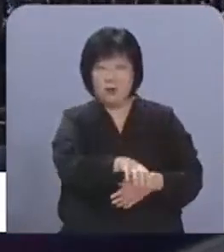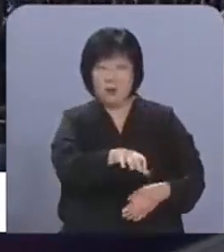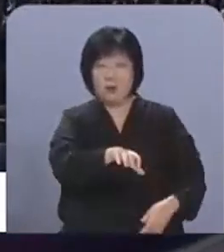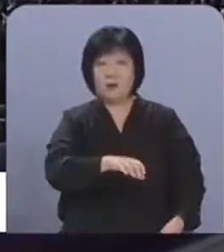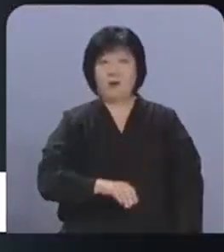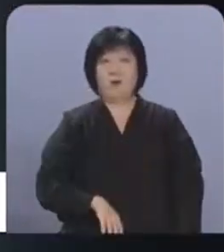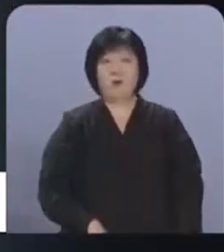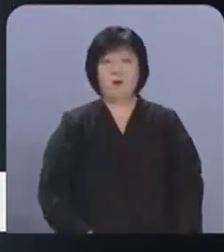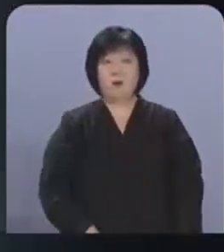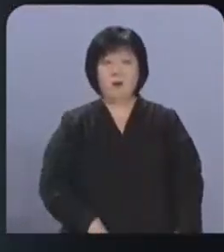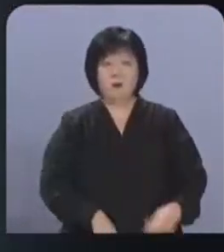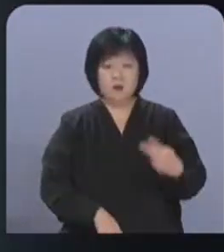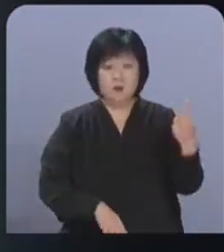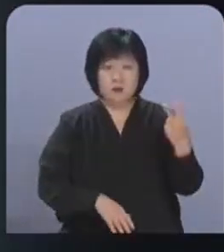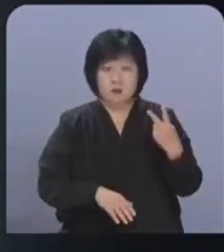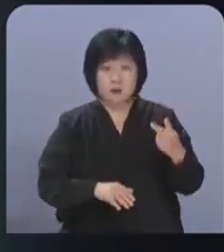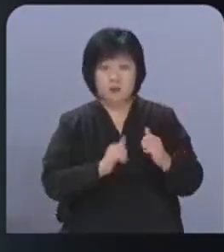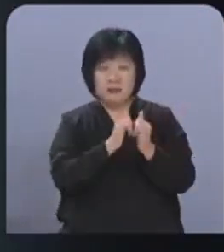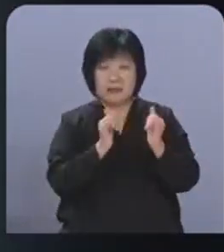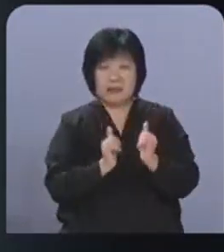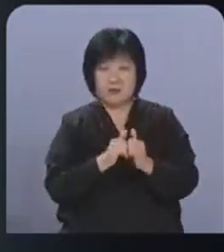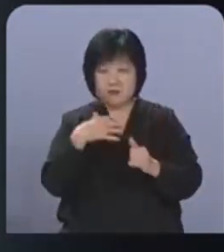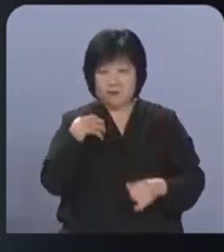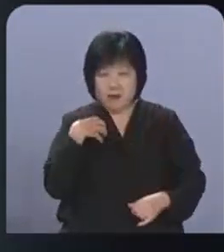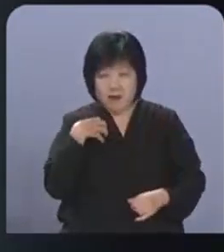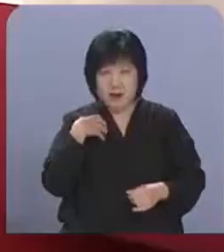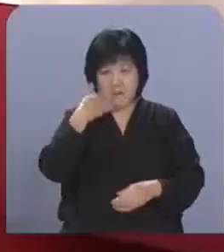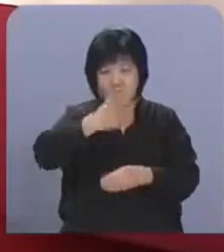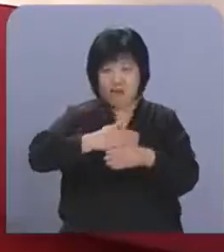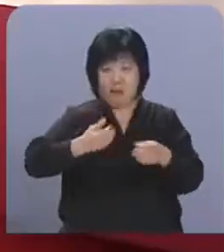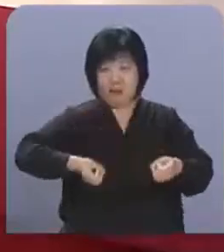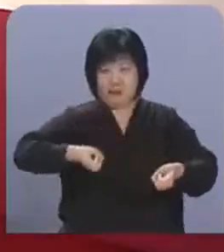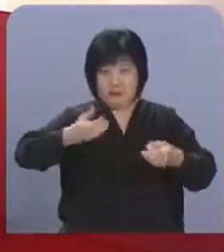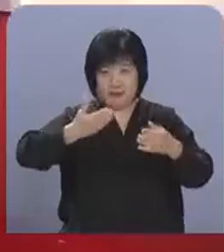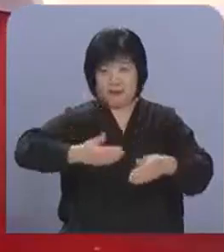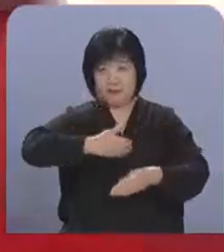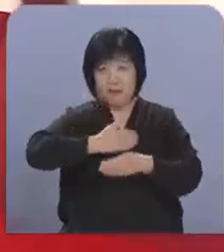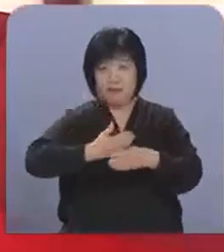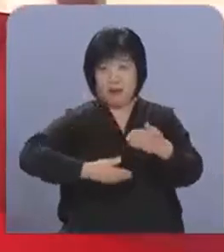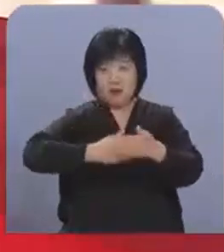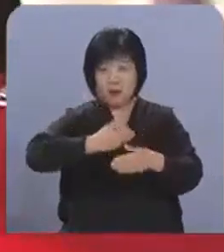씨와 홍경의 사회로 진행된 폐막식에 이어 폐막작